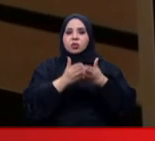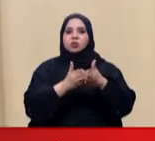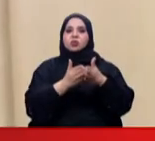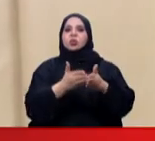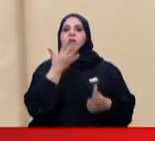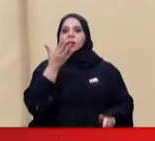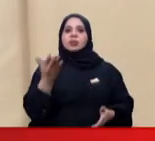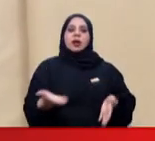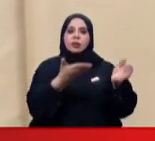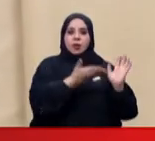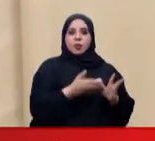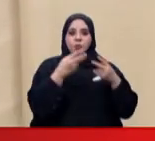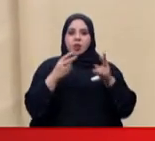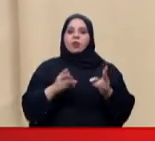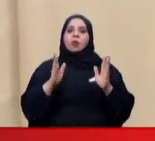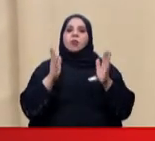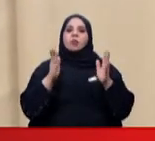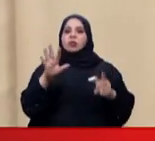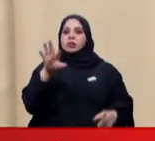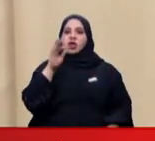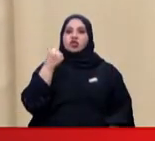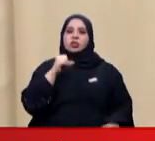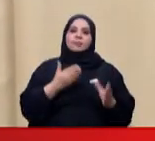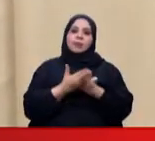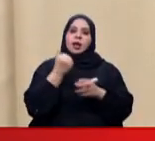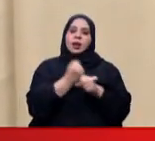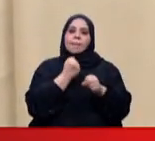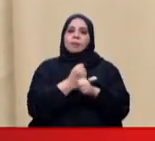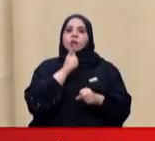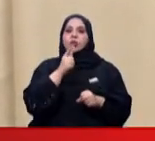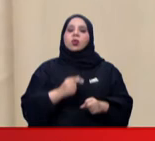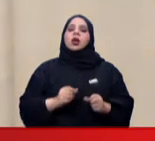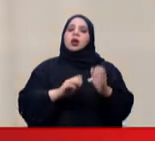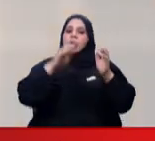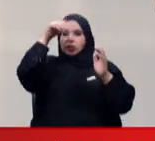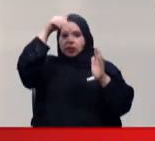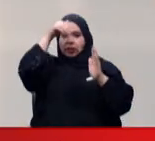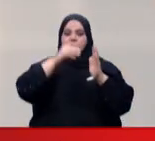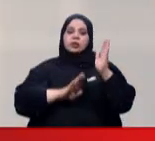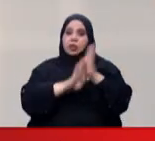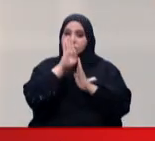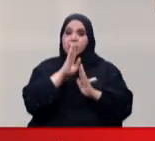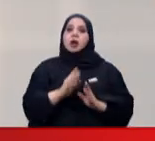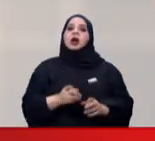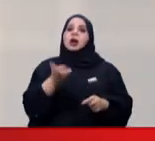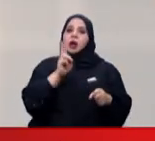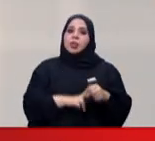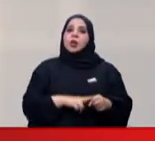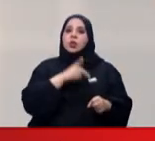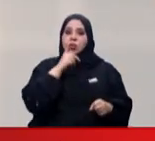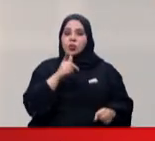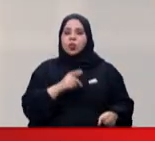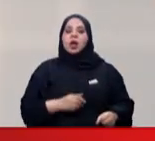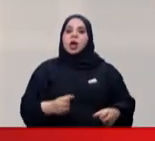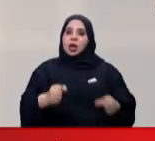رحب سموه به مهنئا بتعيينه في منصبه الجديد ومتمنيا له التوفيق والنجاح في مهام عمله، مشيدا سموه